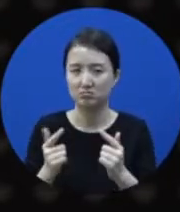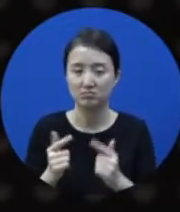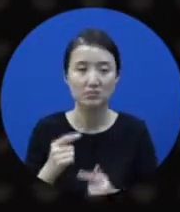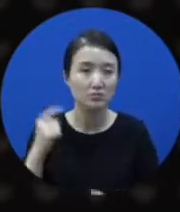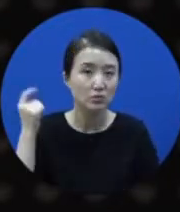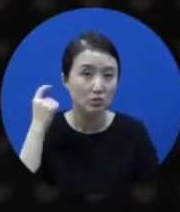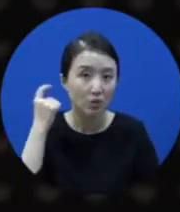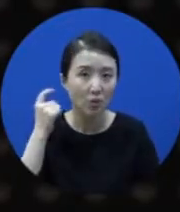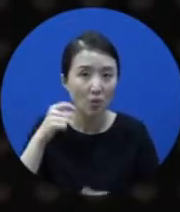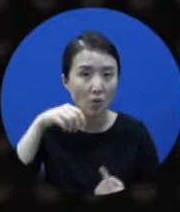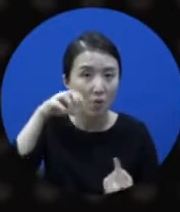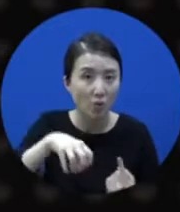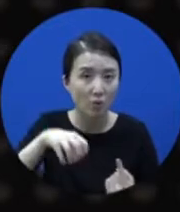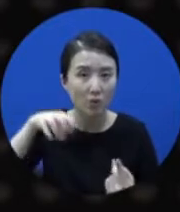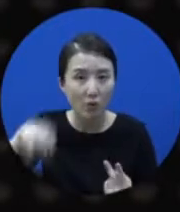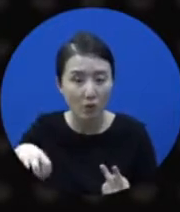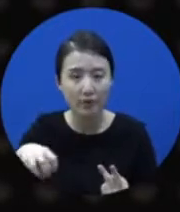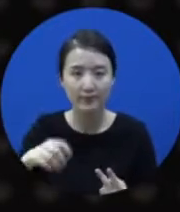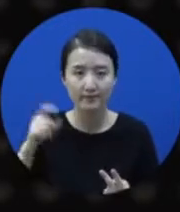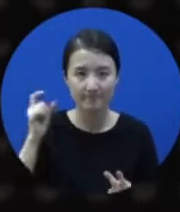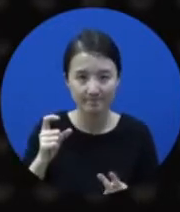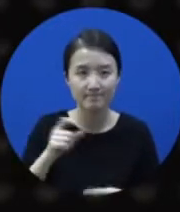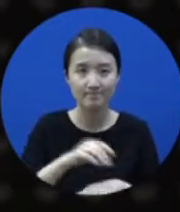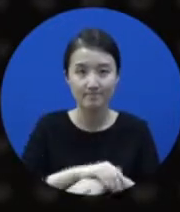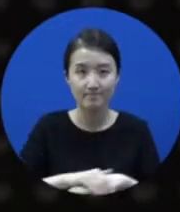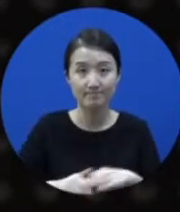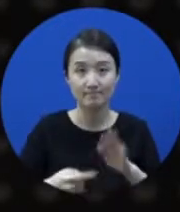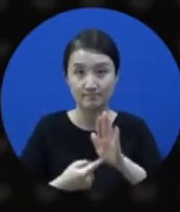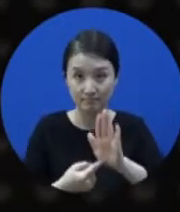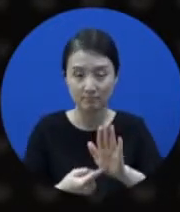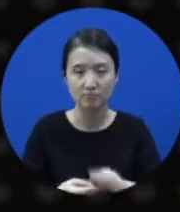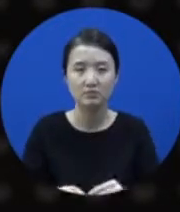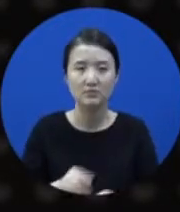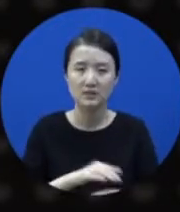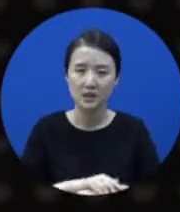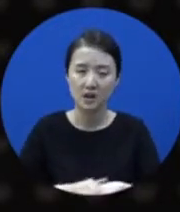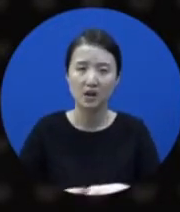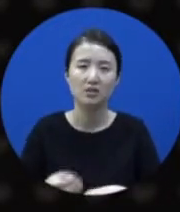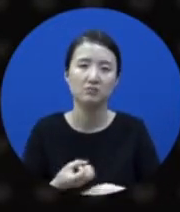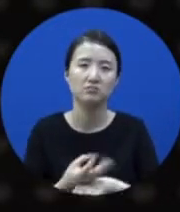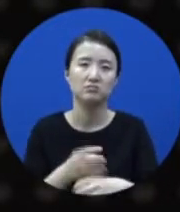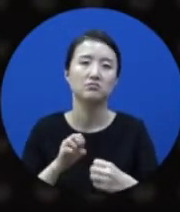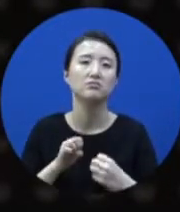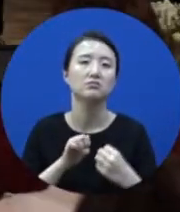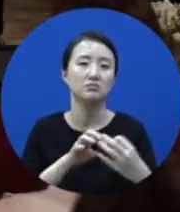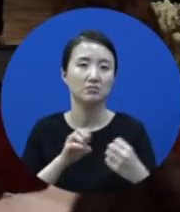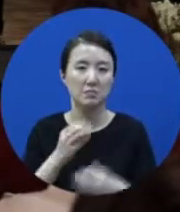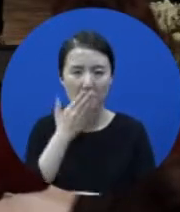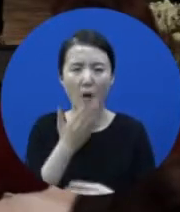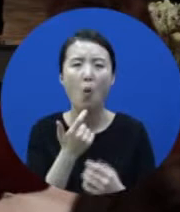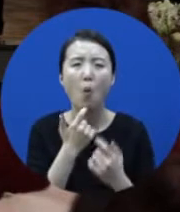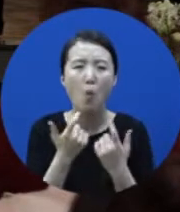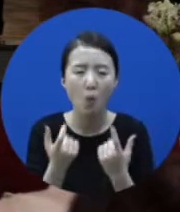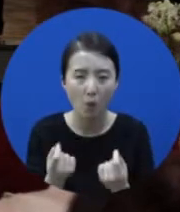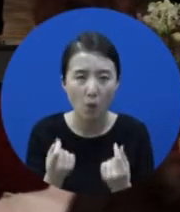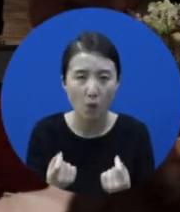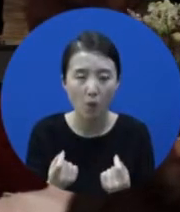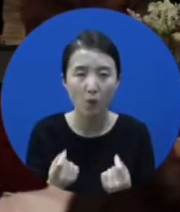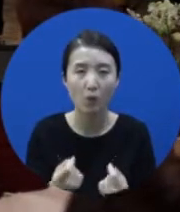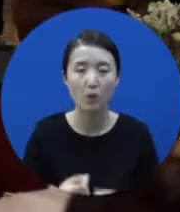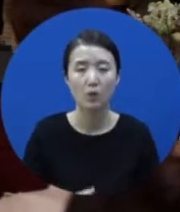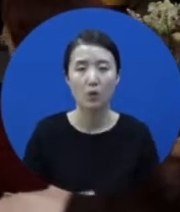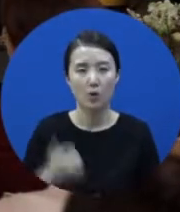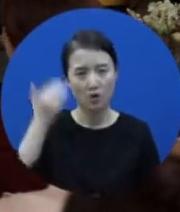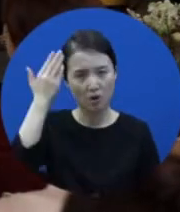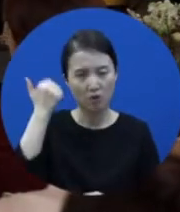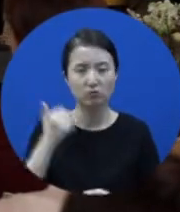액센트를 정확하게 얘기를 해야 그게 뜻이 제대로 전달이 되잖아요. 그런 것처럼 우리말은요, 첫